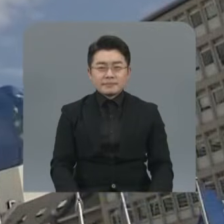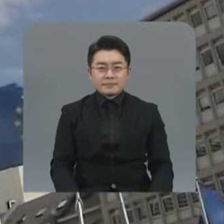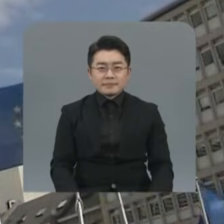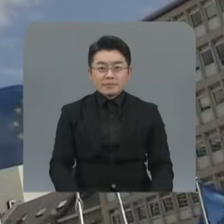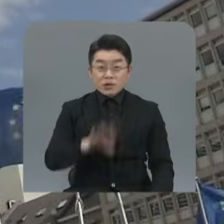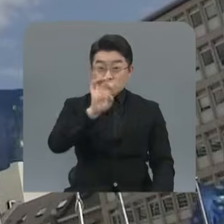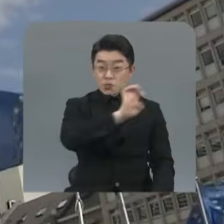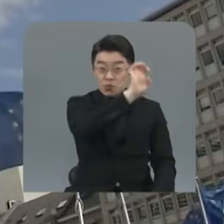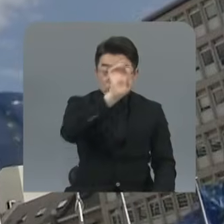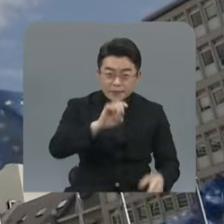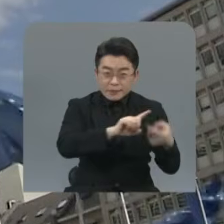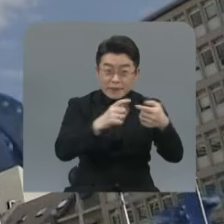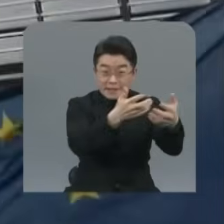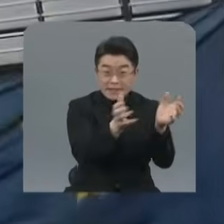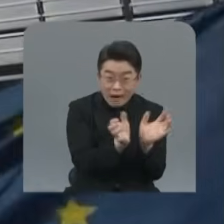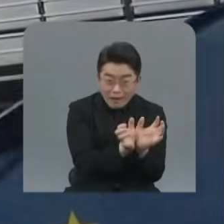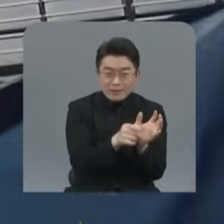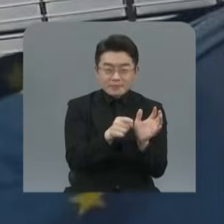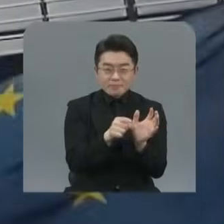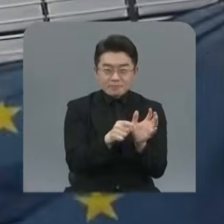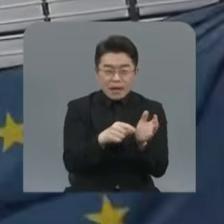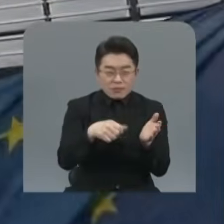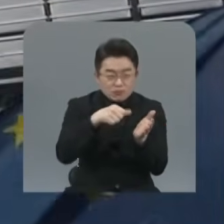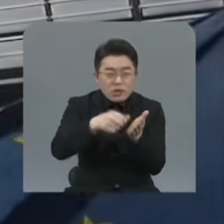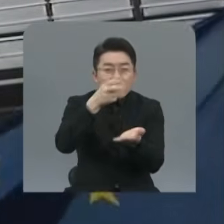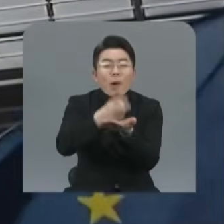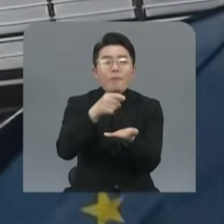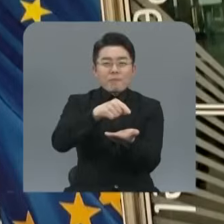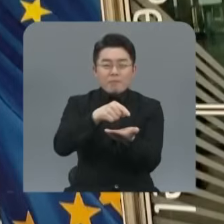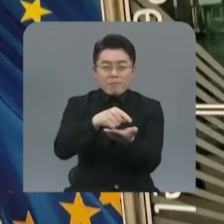EU 집행위원회가 핵심 원자재법 초안을